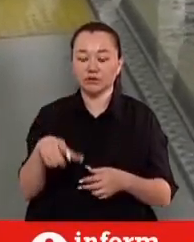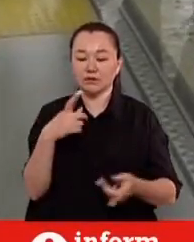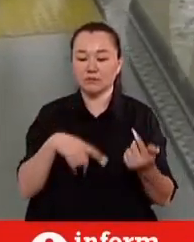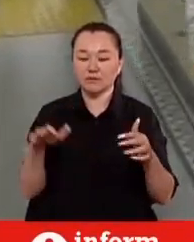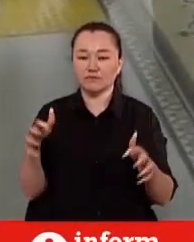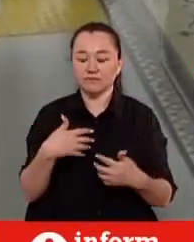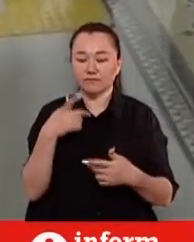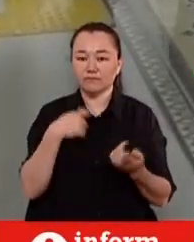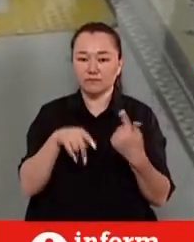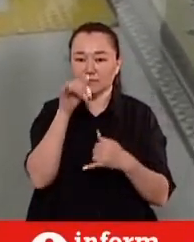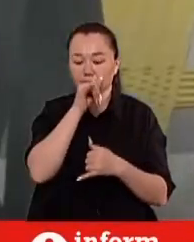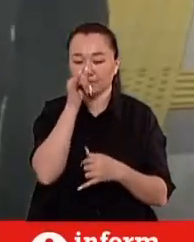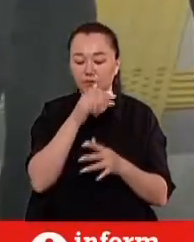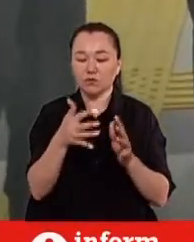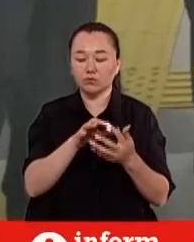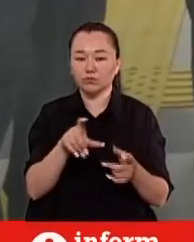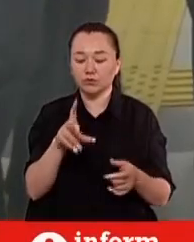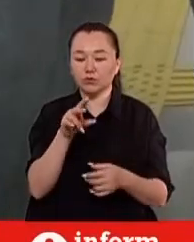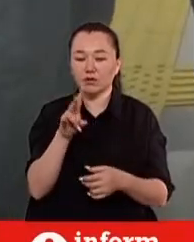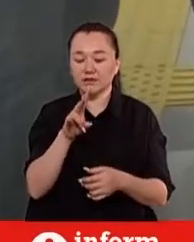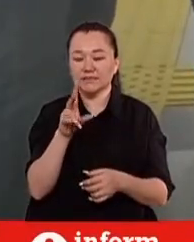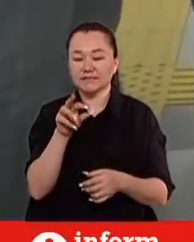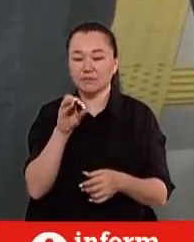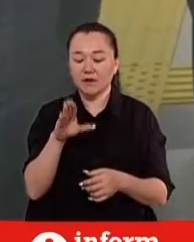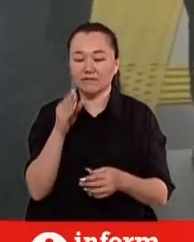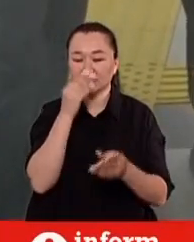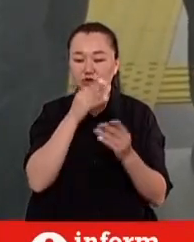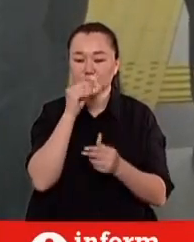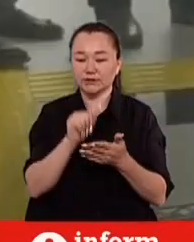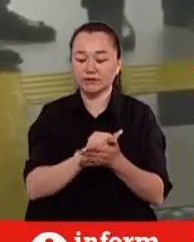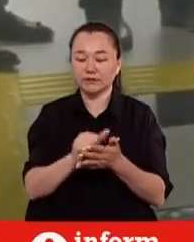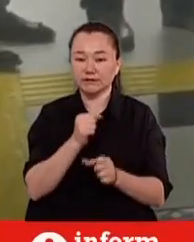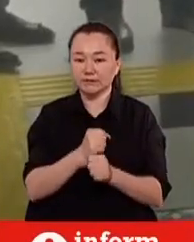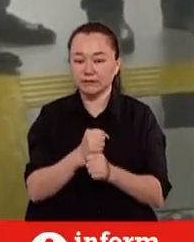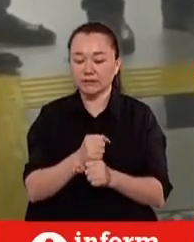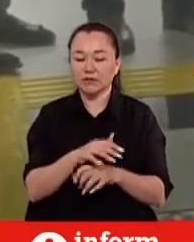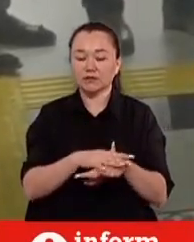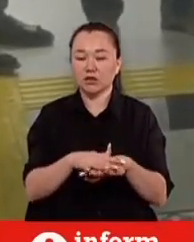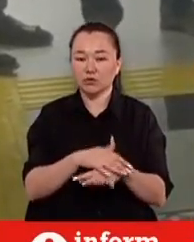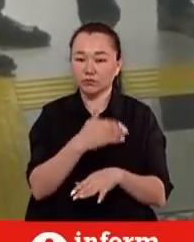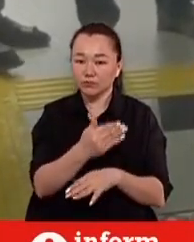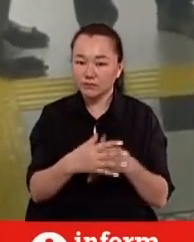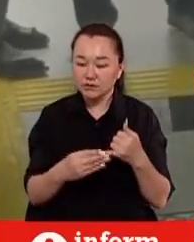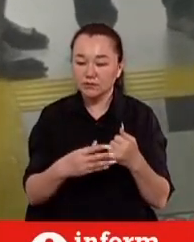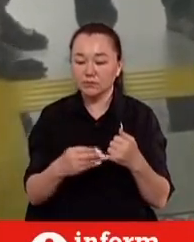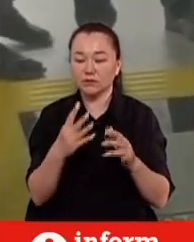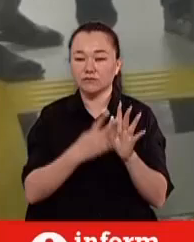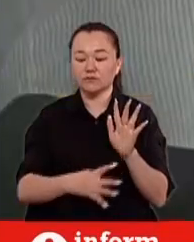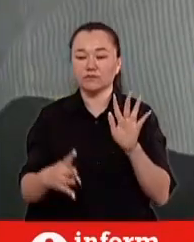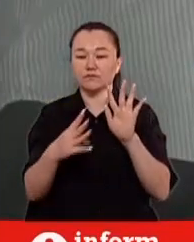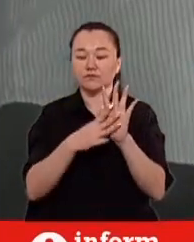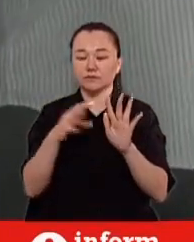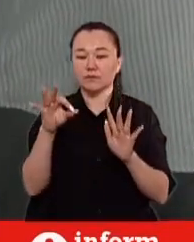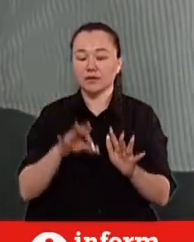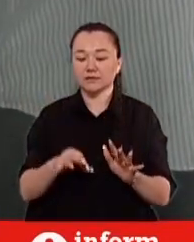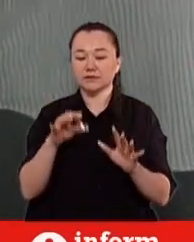жүр. Ауылдықтардың айтуынша, Нұрлан Іздібаев жалған құжаттар жасап, халыққа тиесілі жердің